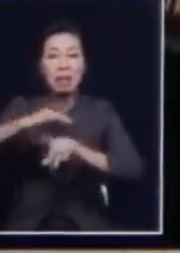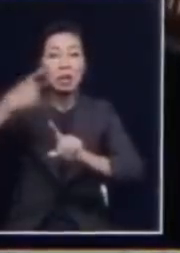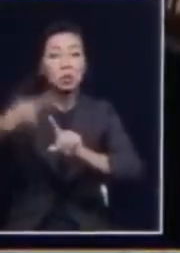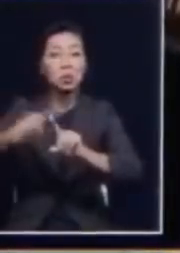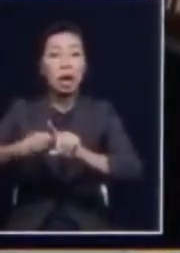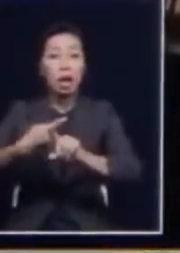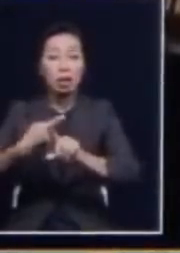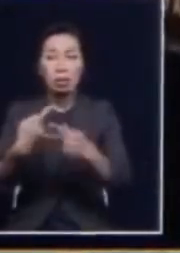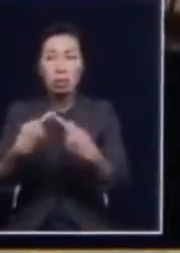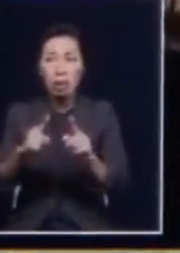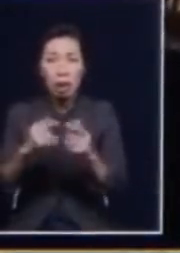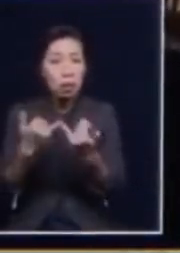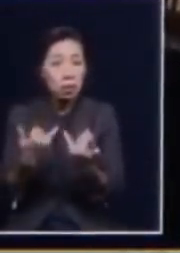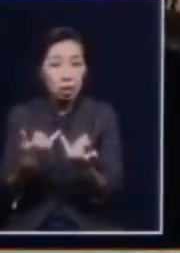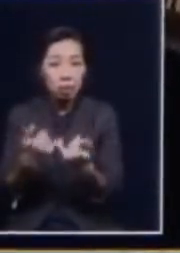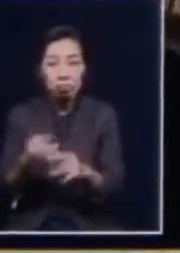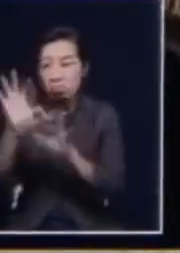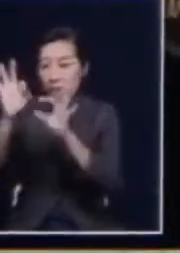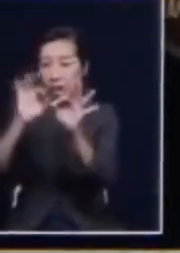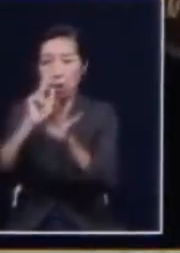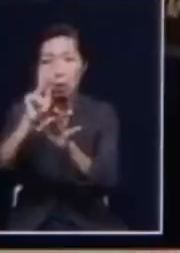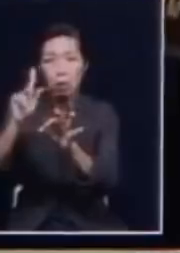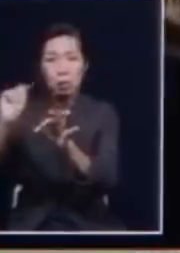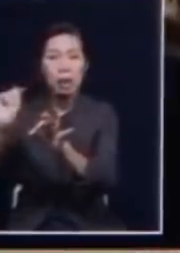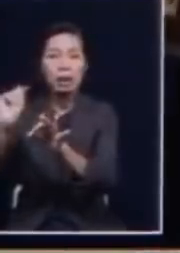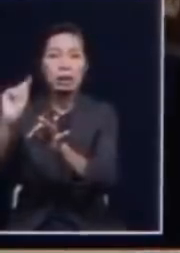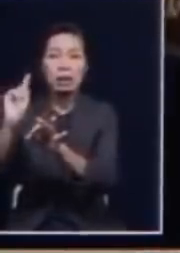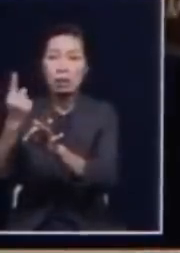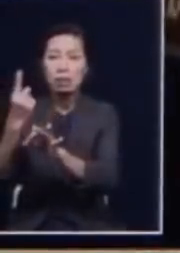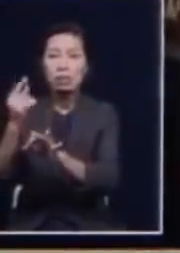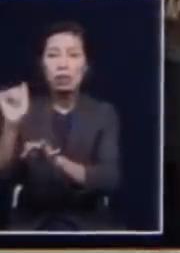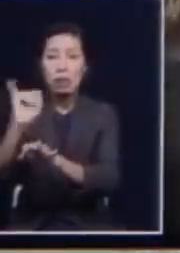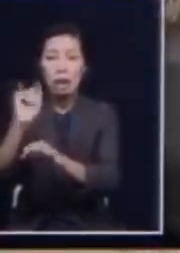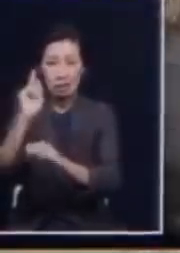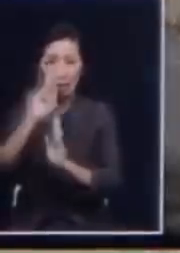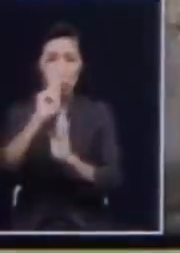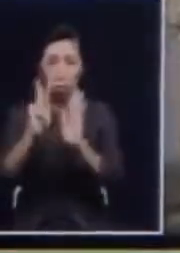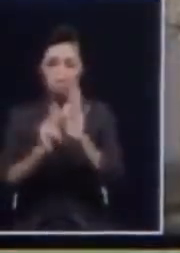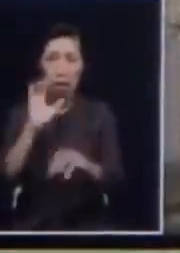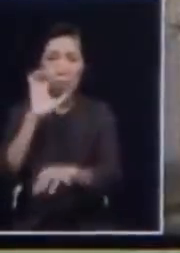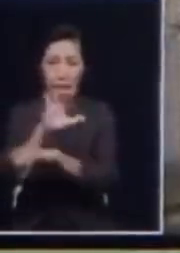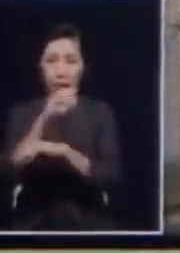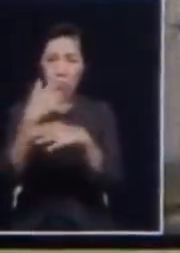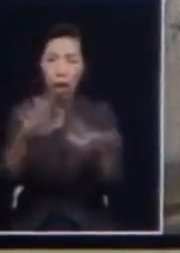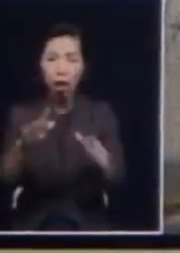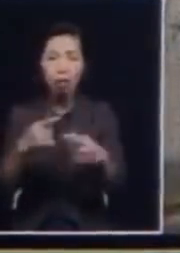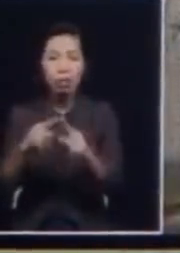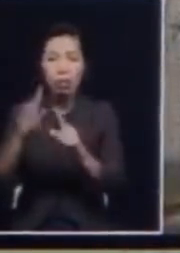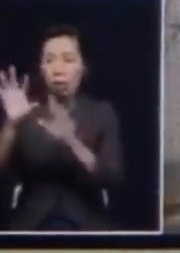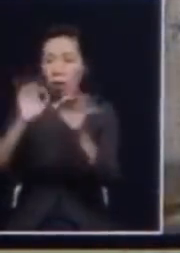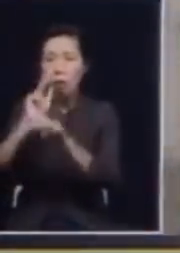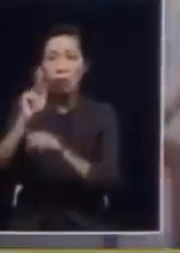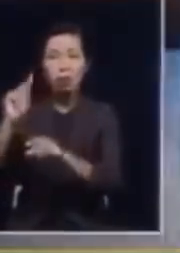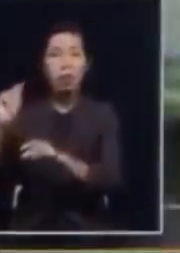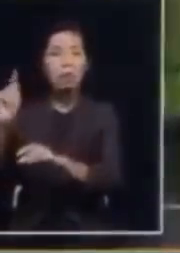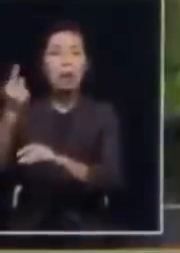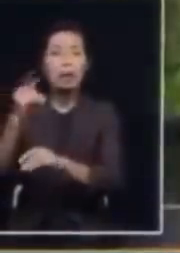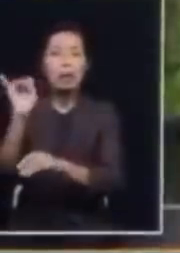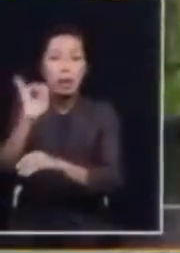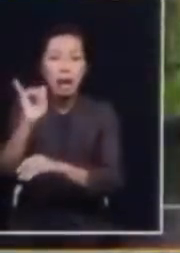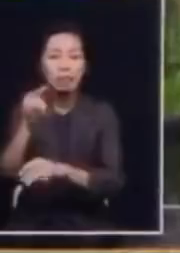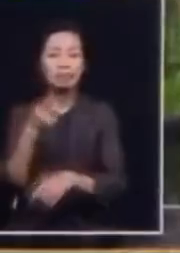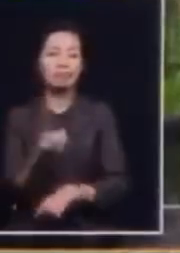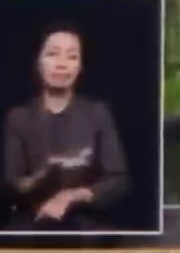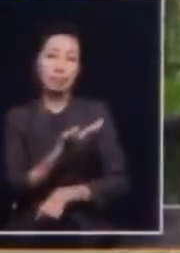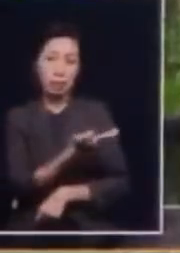จนถึงขณะนี้ก็ยังไม่มีกกต.ชุดใหม่ทั้งๆที่กฎหมายลูกมีผลบังคับใช้ตั้งนานแล้วเรื่องนี้พลตำรวจเอกเสรีพิสุทธิ์ก็เห็นว่า